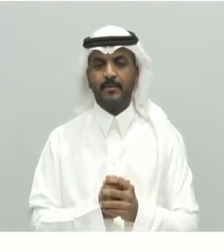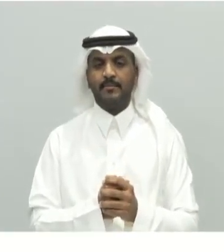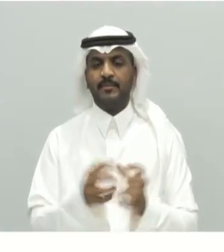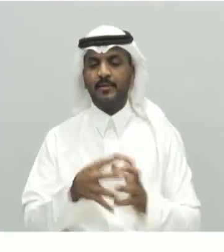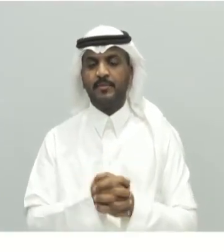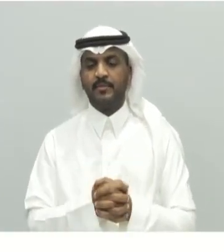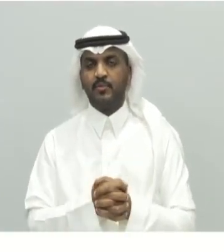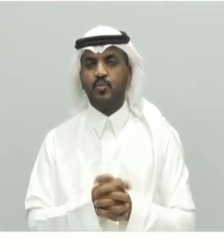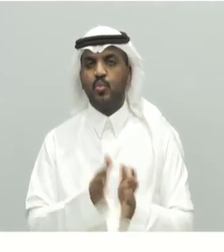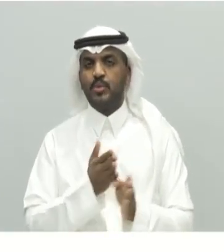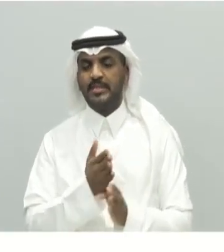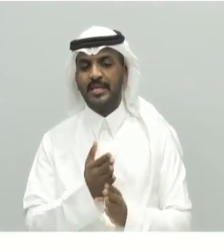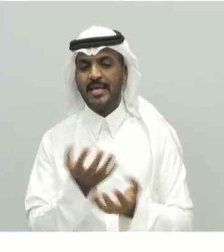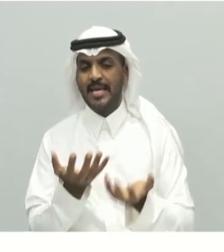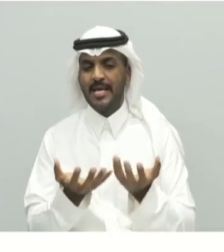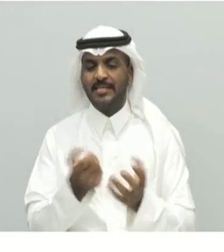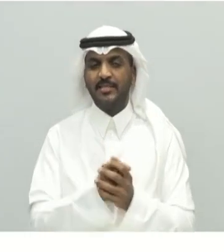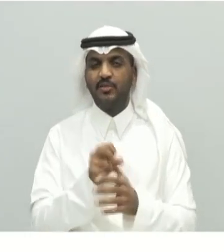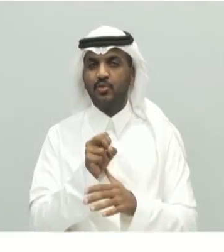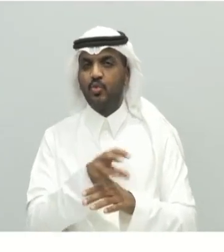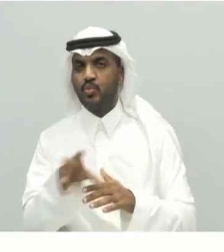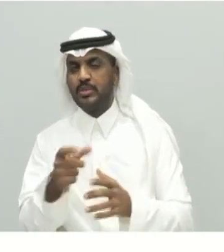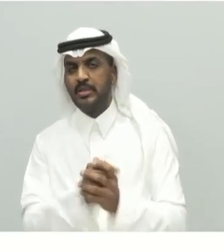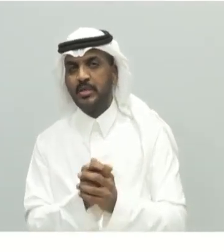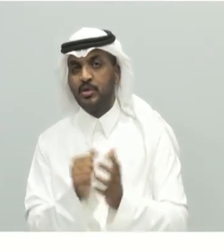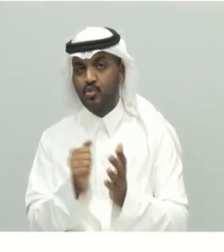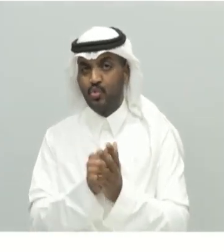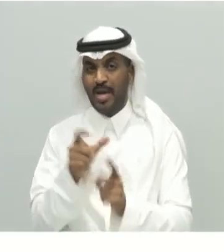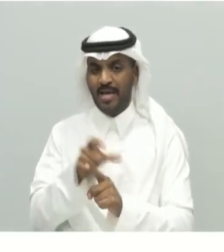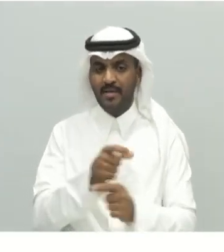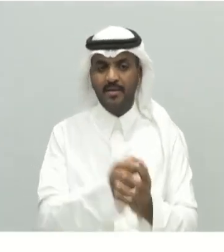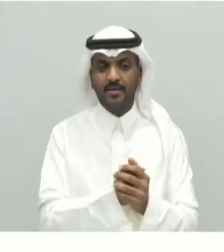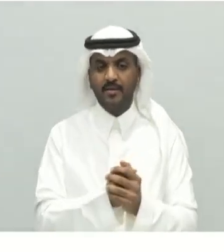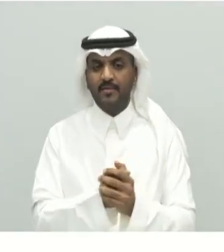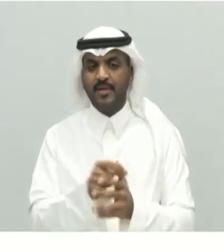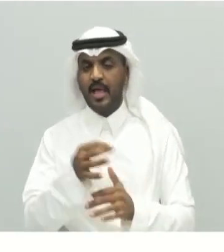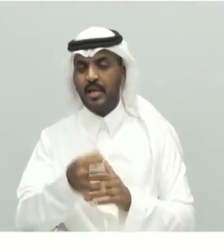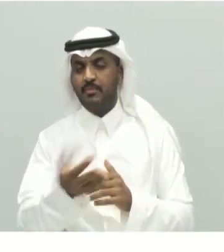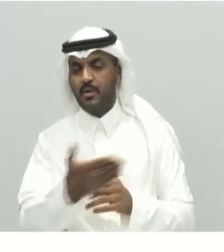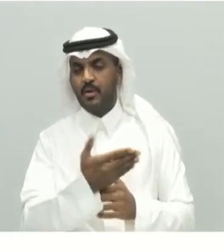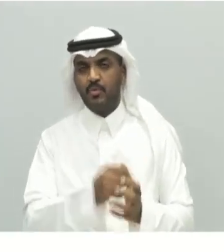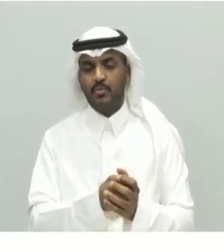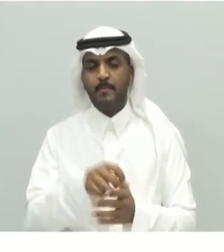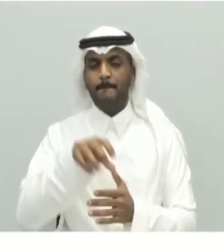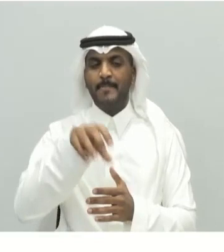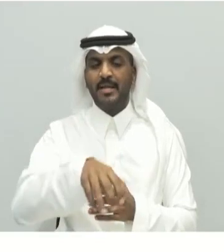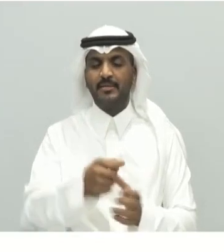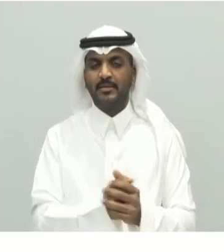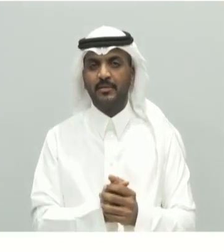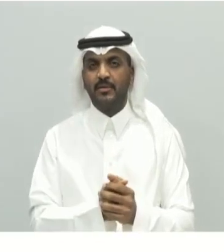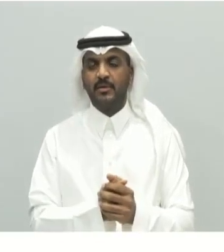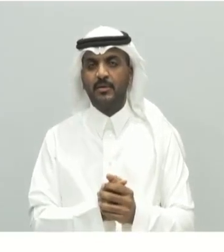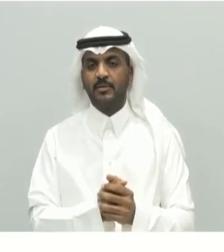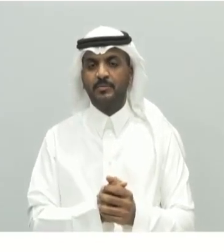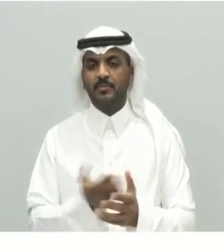تعريفها هي وسيله لقياس توزيع السكان في الاقاليم والمناطق